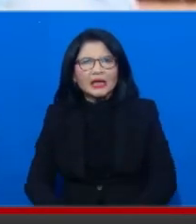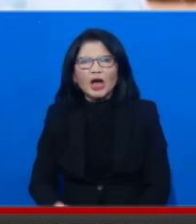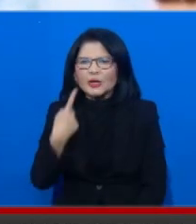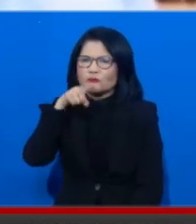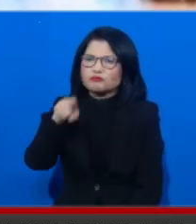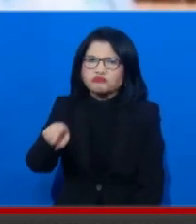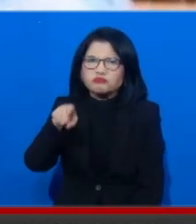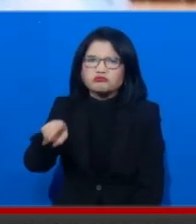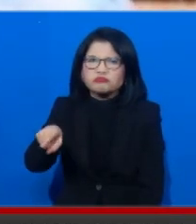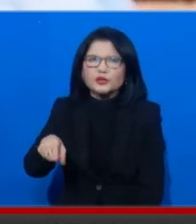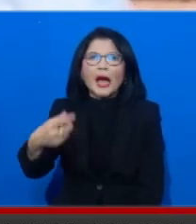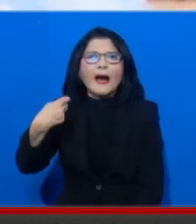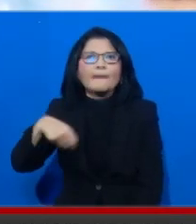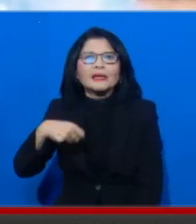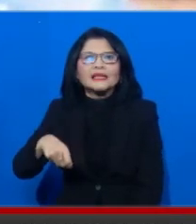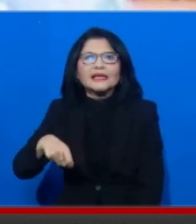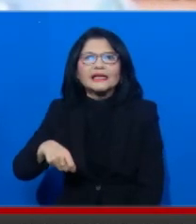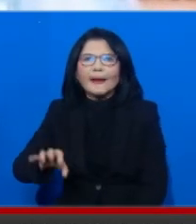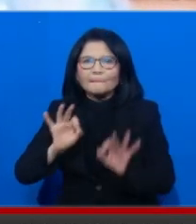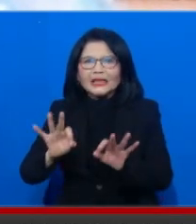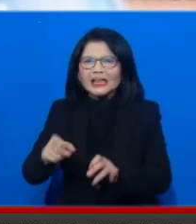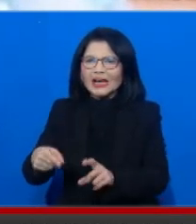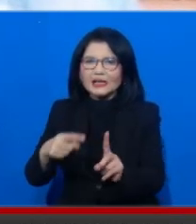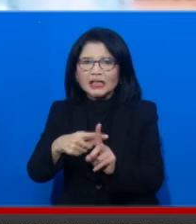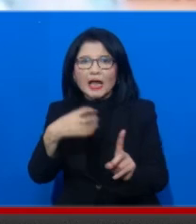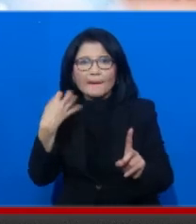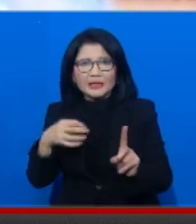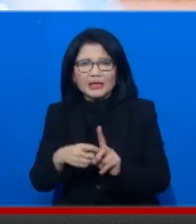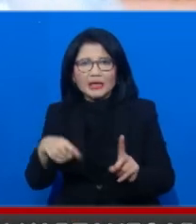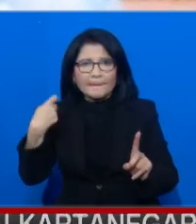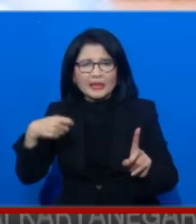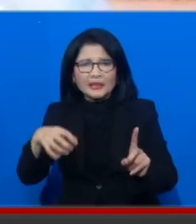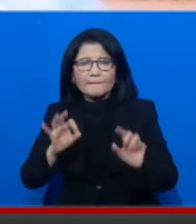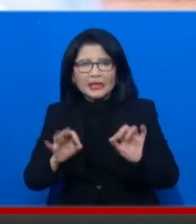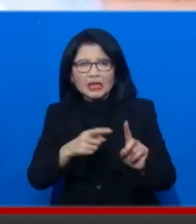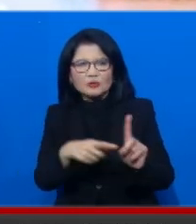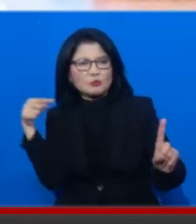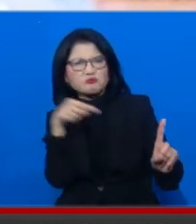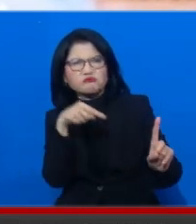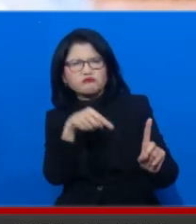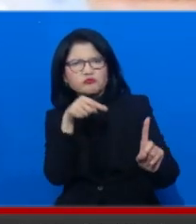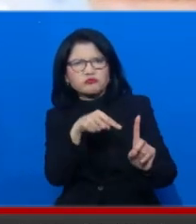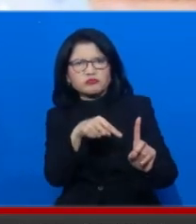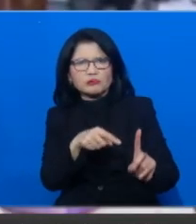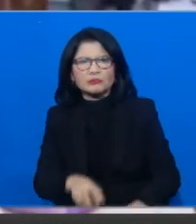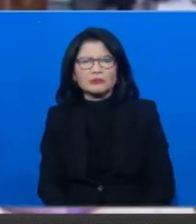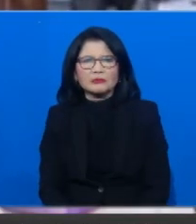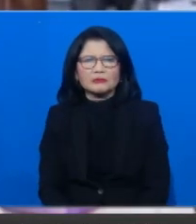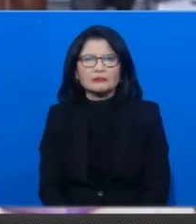ke arah Nadiem dan pejabat Kemendikbud lainnya. Usah tambah anggaran kalau memang banyak korupsi uang negara habis, bukan untuk